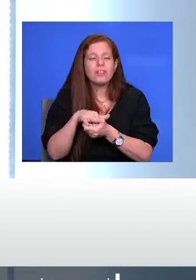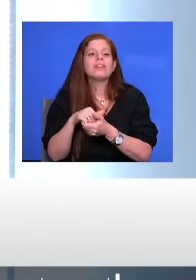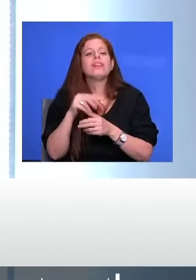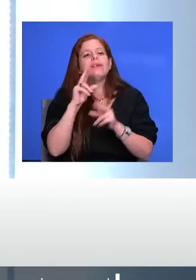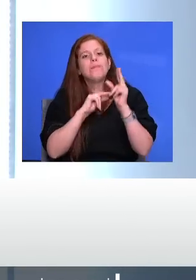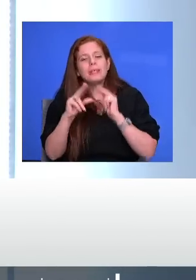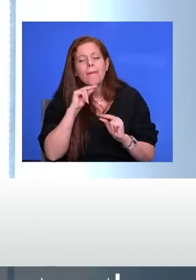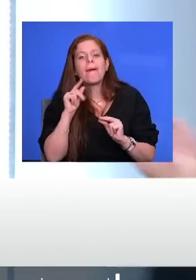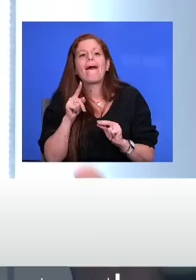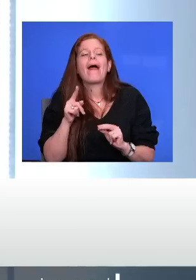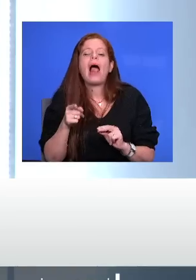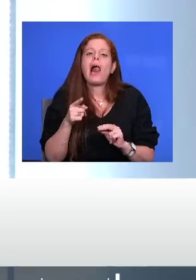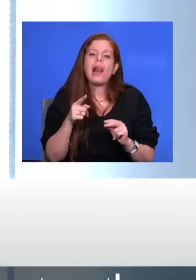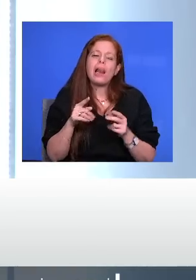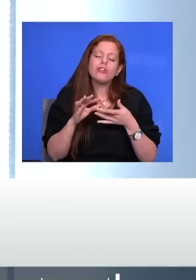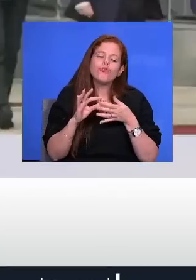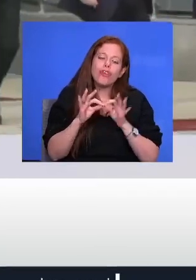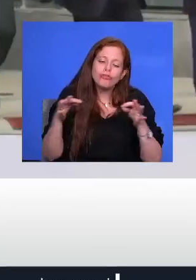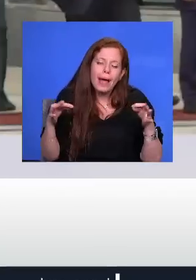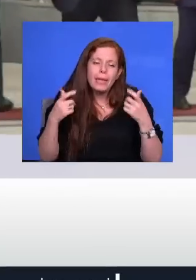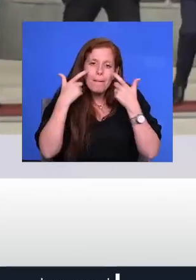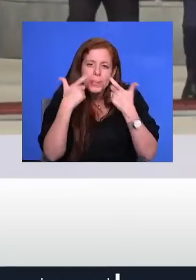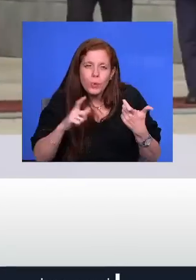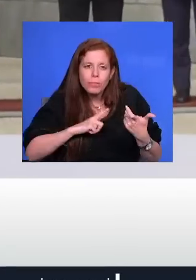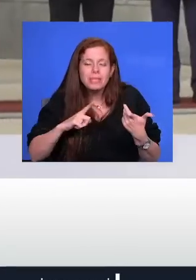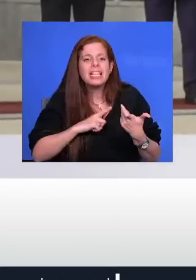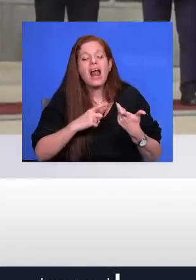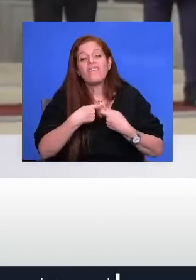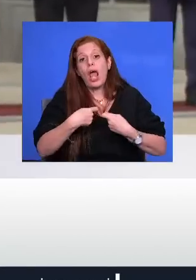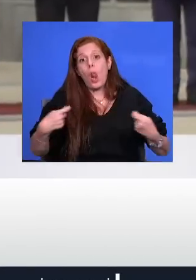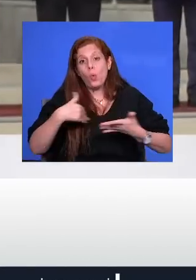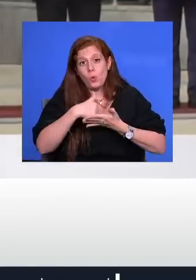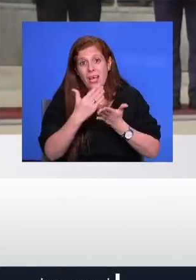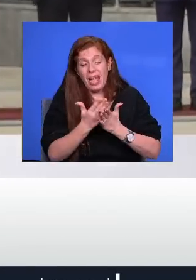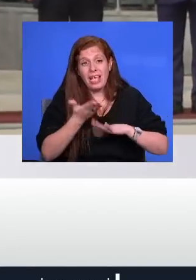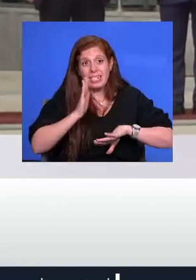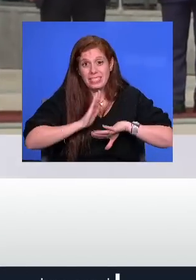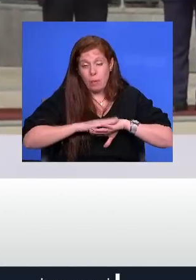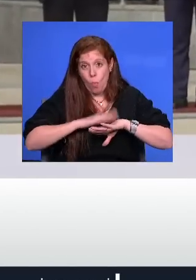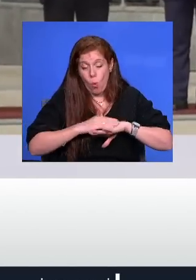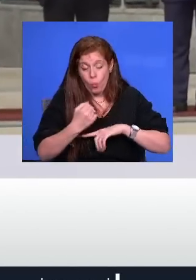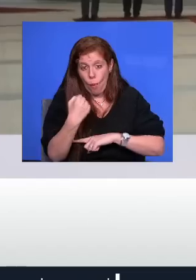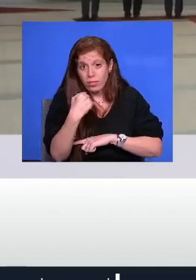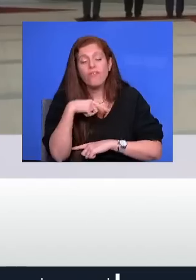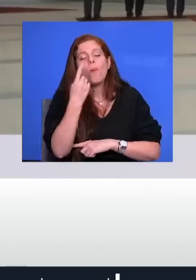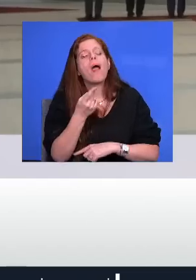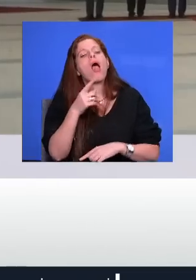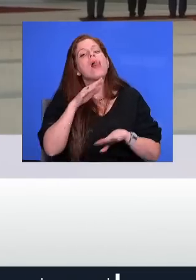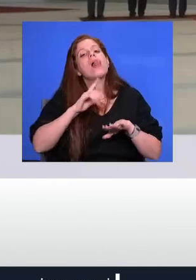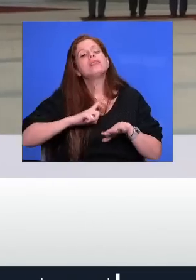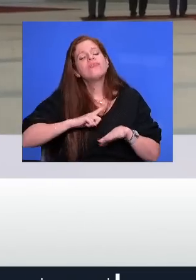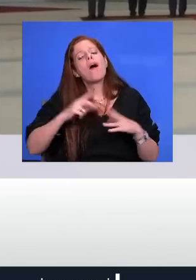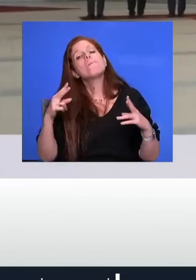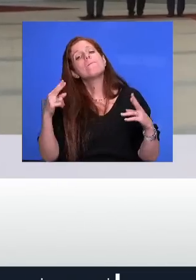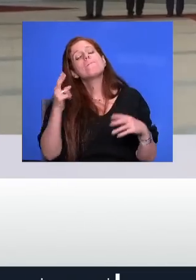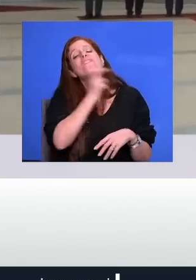דיונים על שרשרת הפיקוד בצה"ל וחלוקת הסמכויות, והוא אומר ככה לפורום מטכ"ל, לצבא יש מפקד אחד,